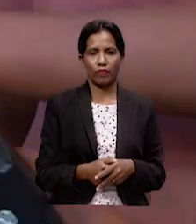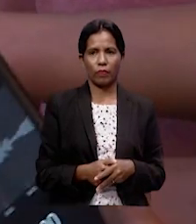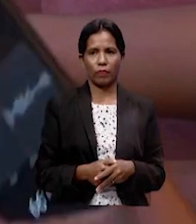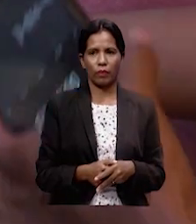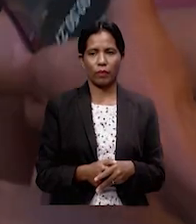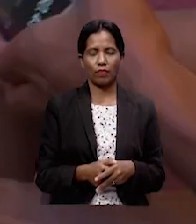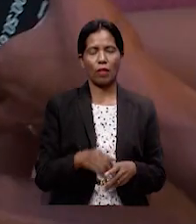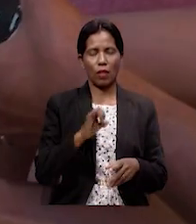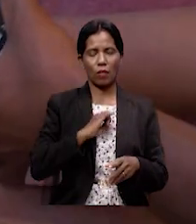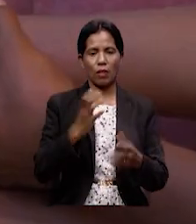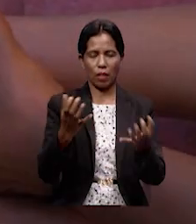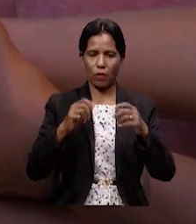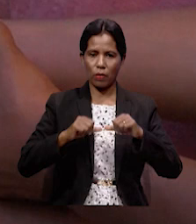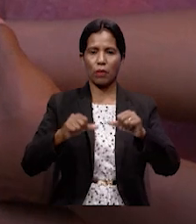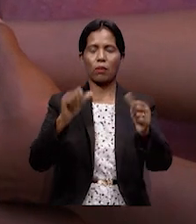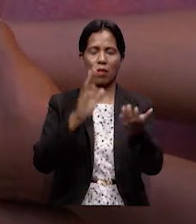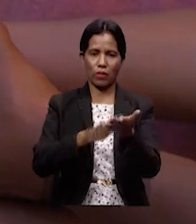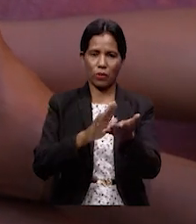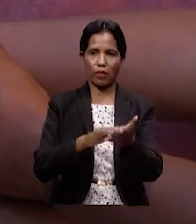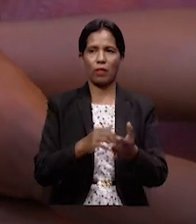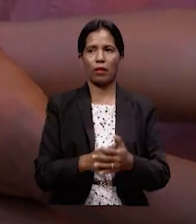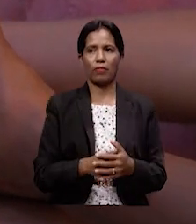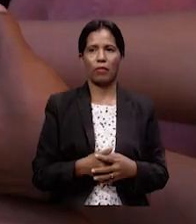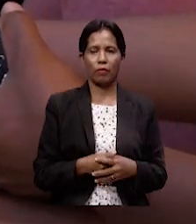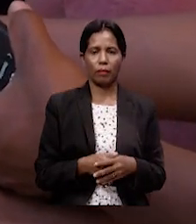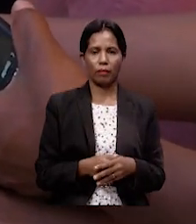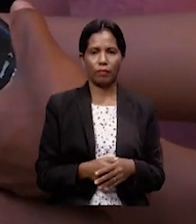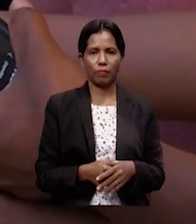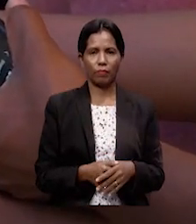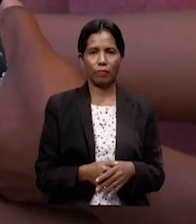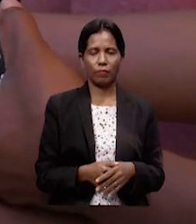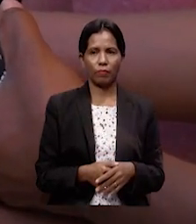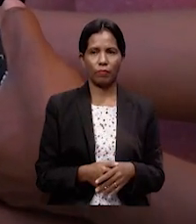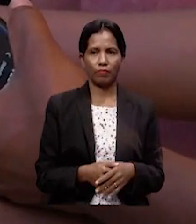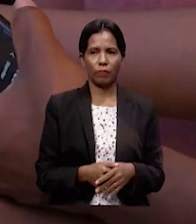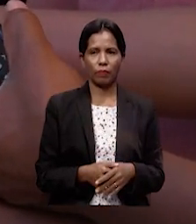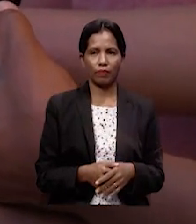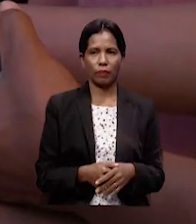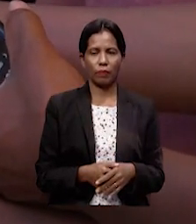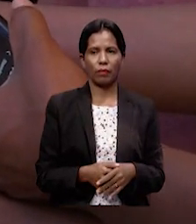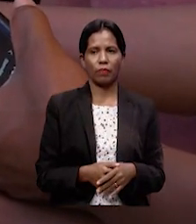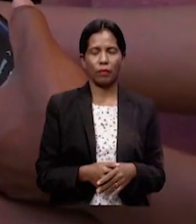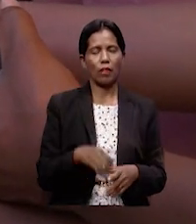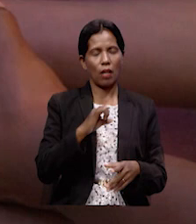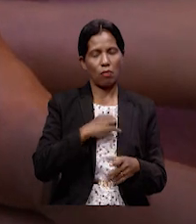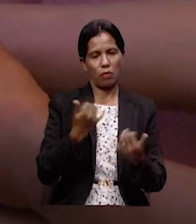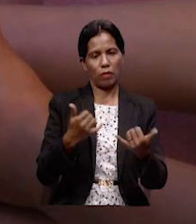Mencari sekolah nafati. Kondisi umur sedang aku rekomendasi. Ani kondisi umur masa dia kuna. Dia kuna.